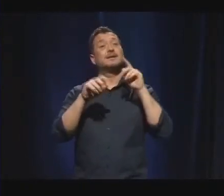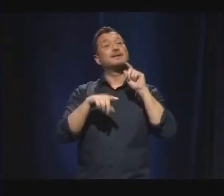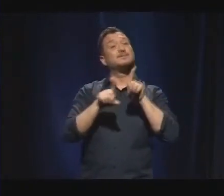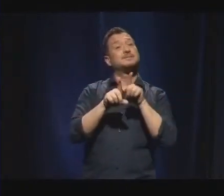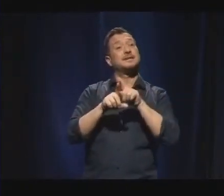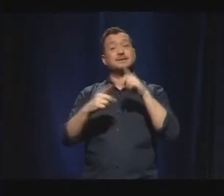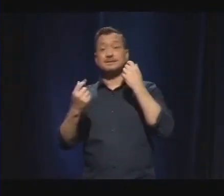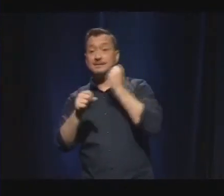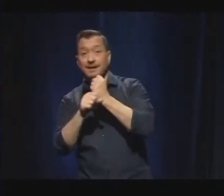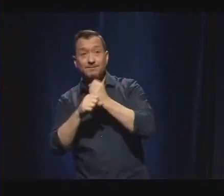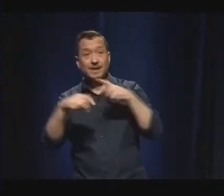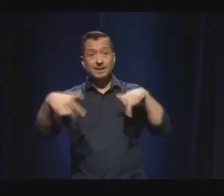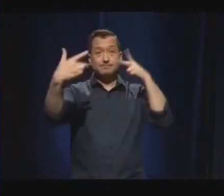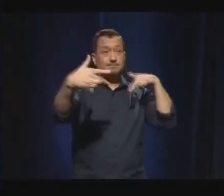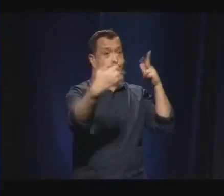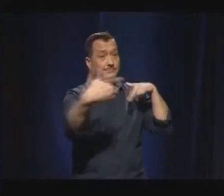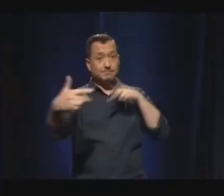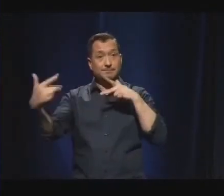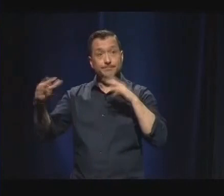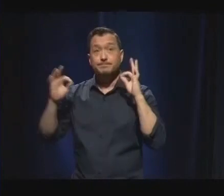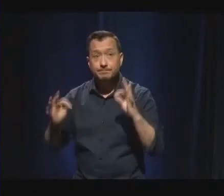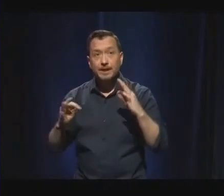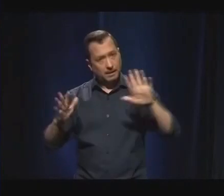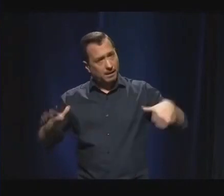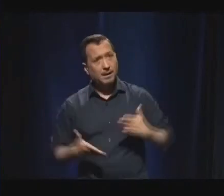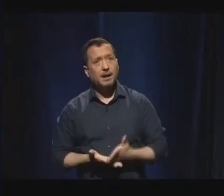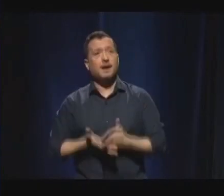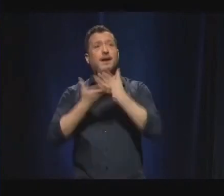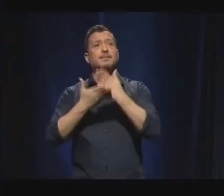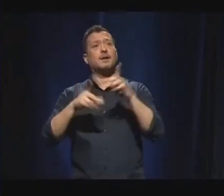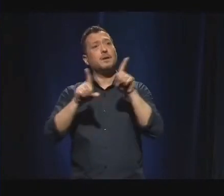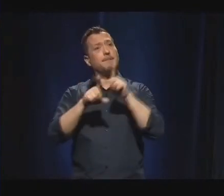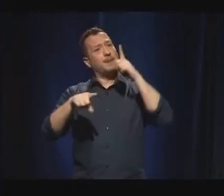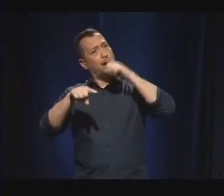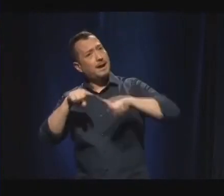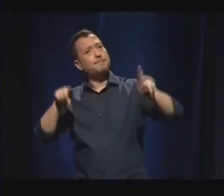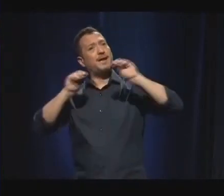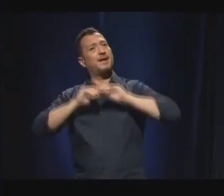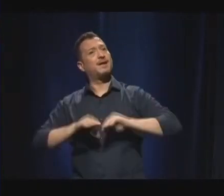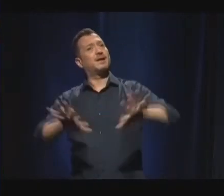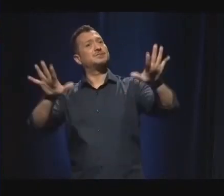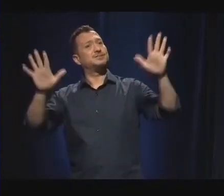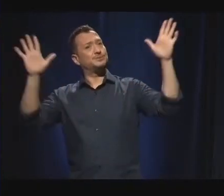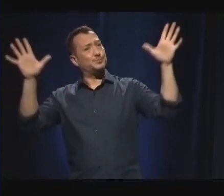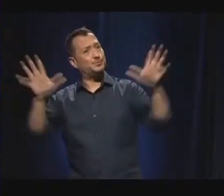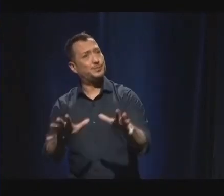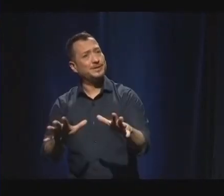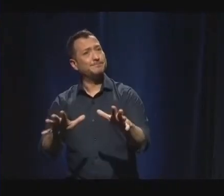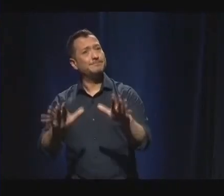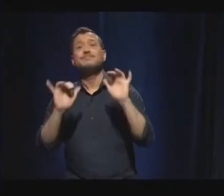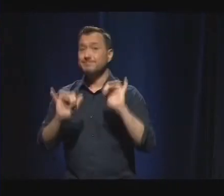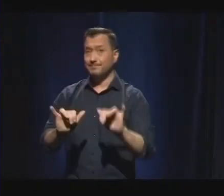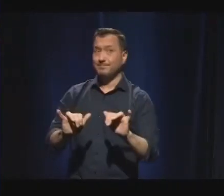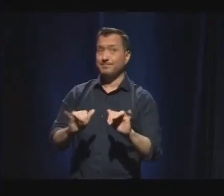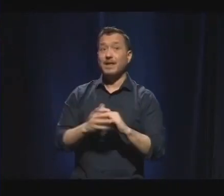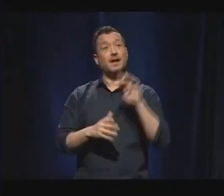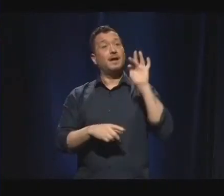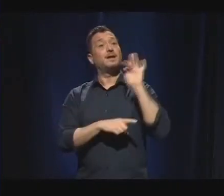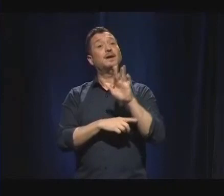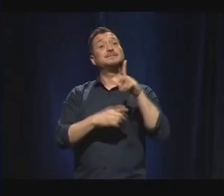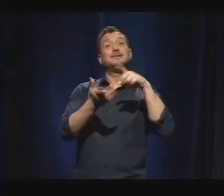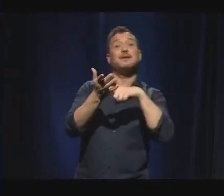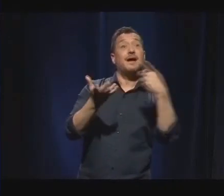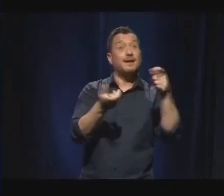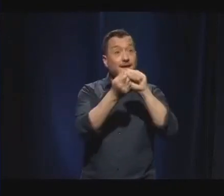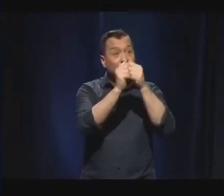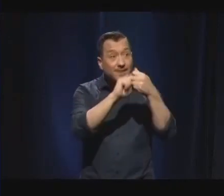à justement contrôler cette transmission-là comme telle. On pense que, parce que quand les variants s'installent,